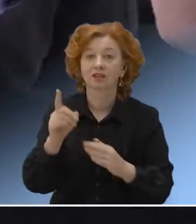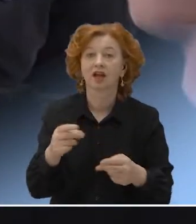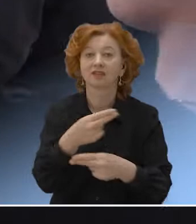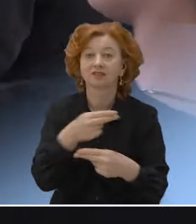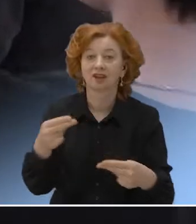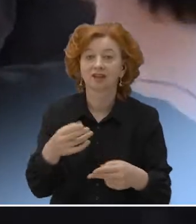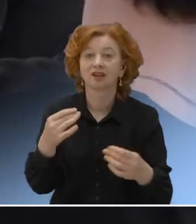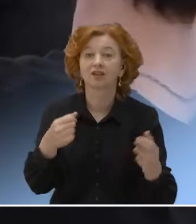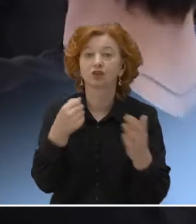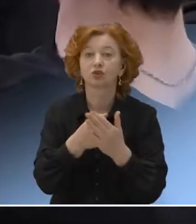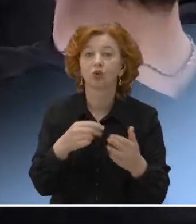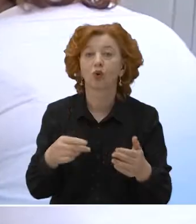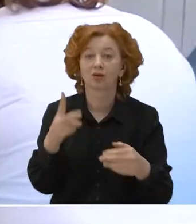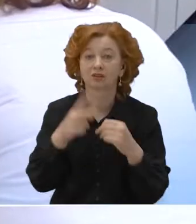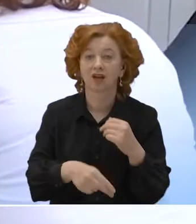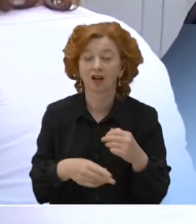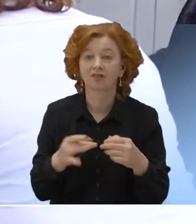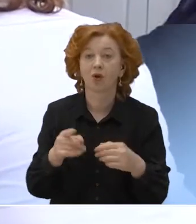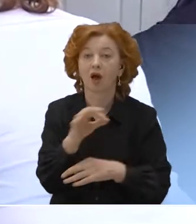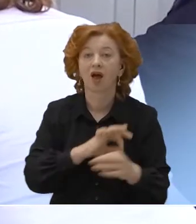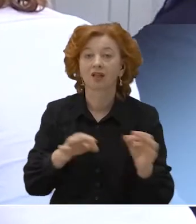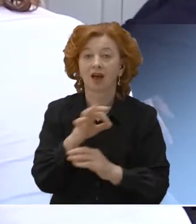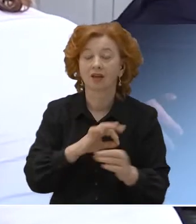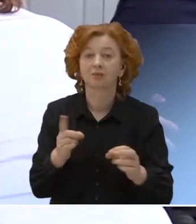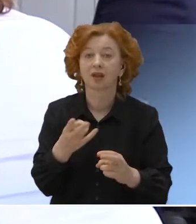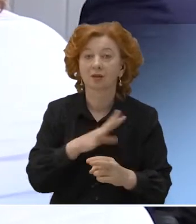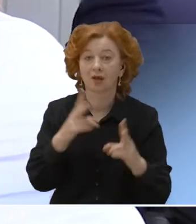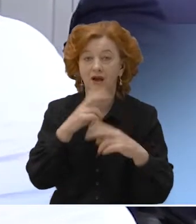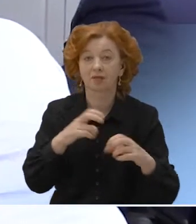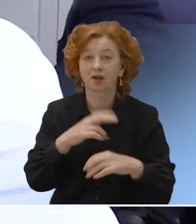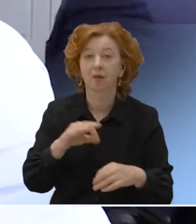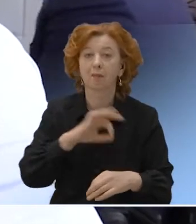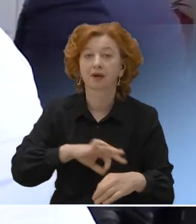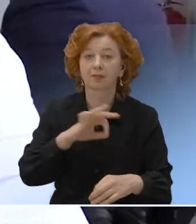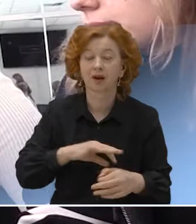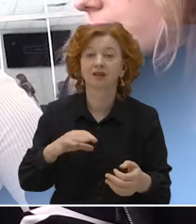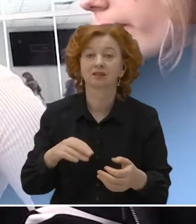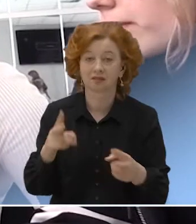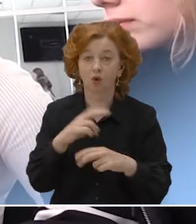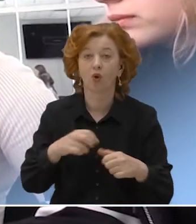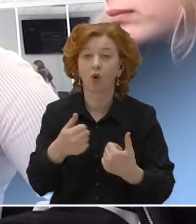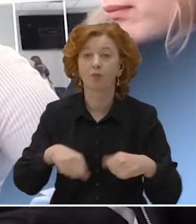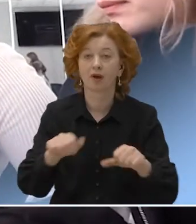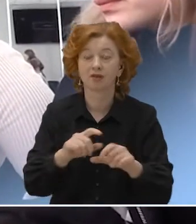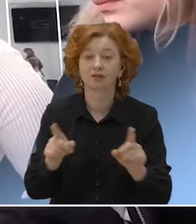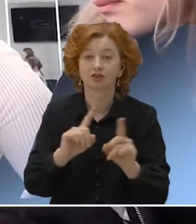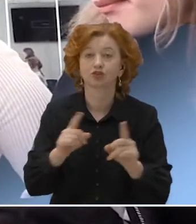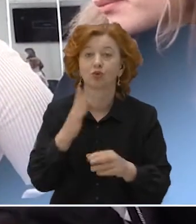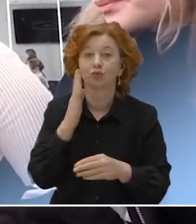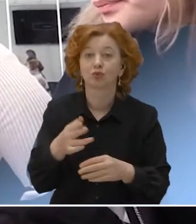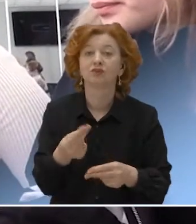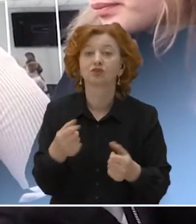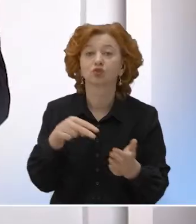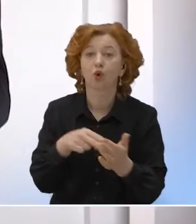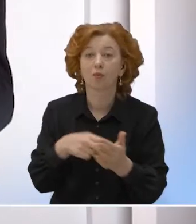названия фирмы, чем она будет заниматься, заканчивая ее анализом, где нужно было рассмотреть прибыльность компании, вероятность осуществления идеи,